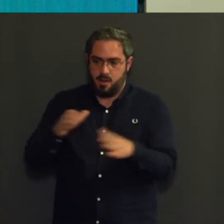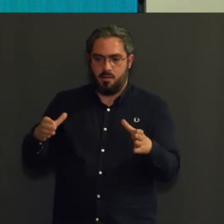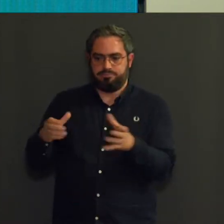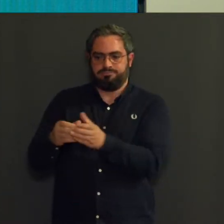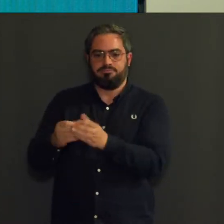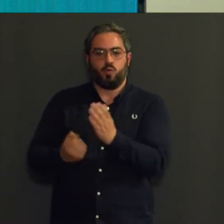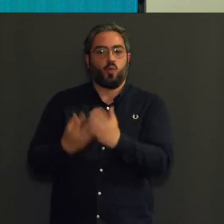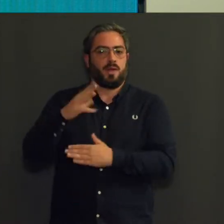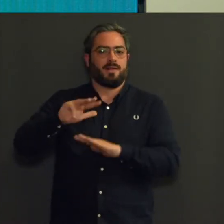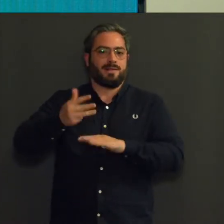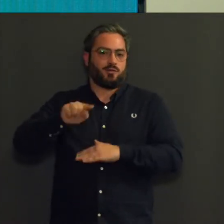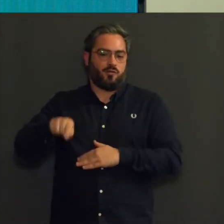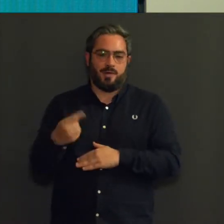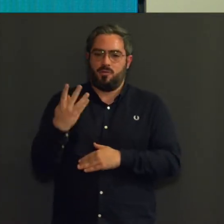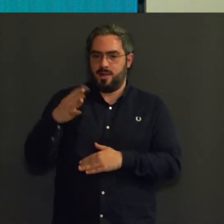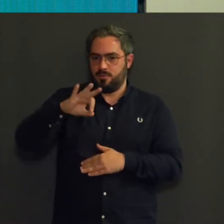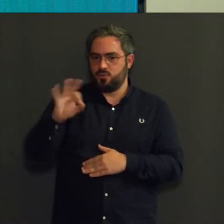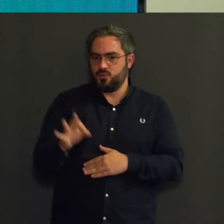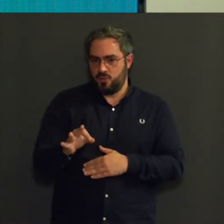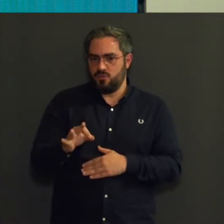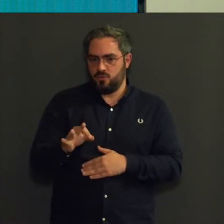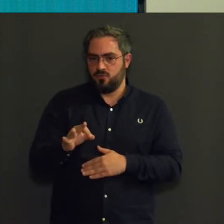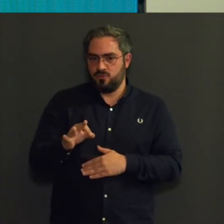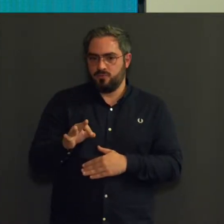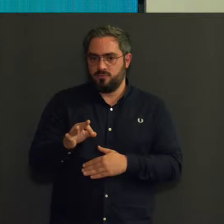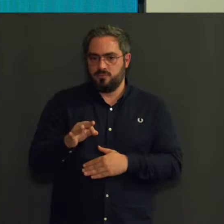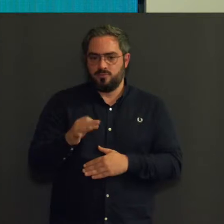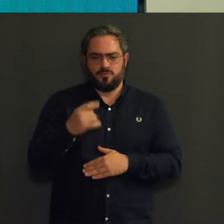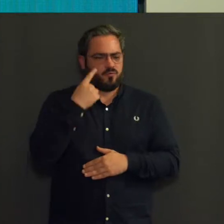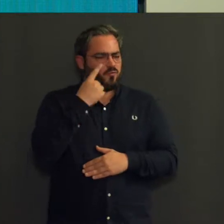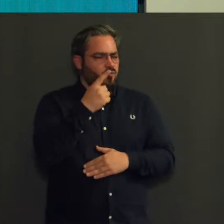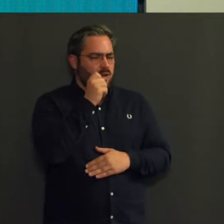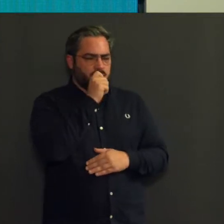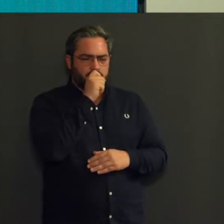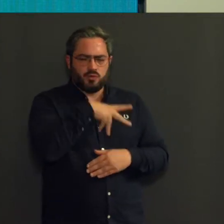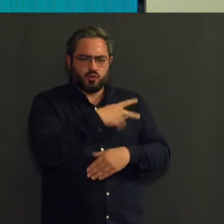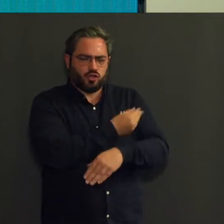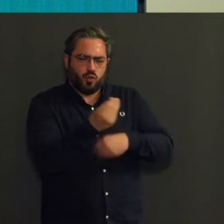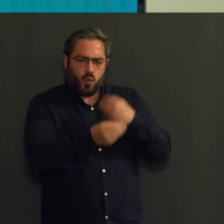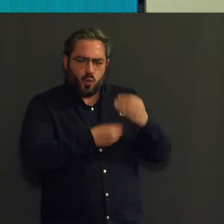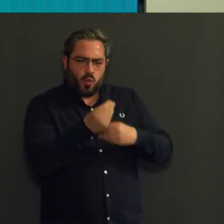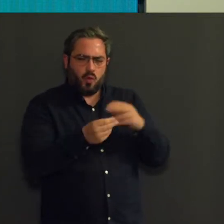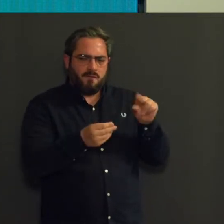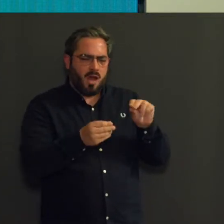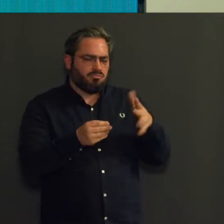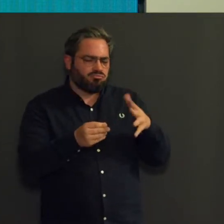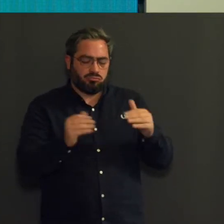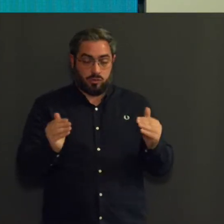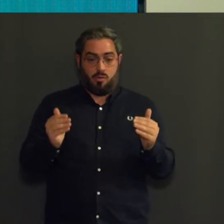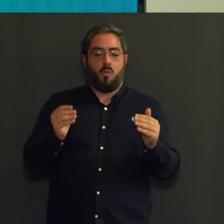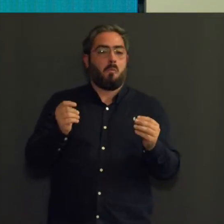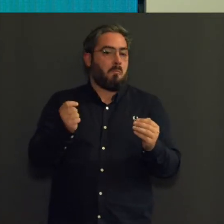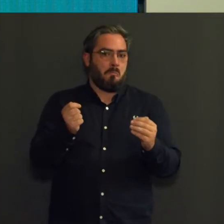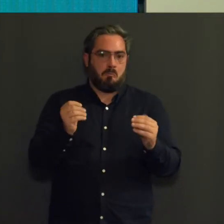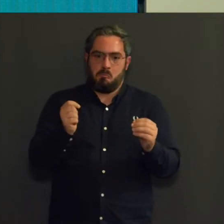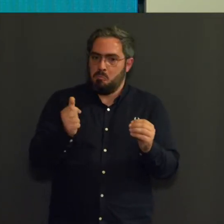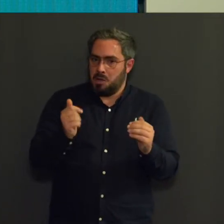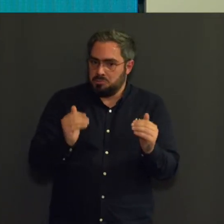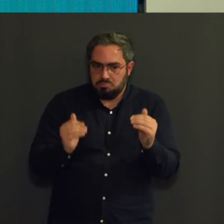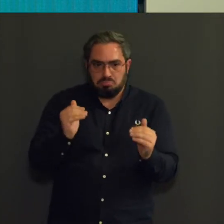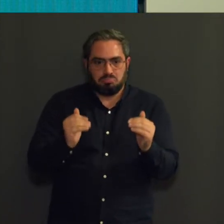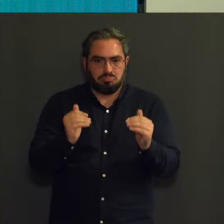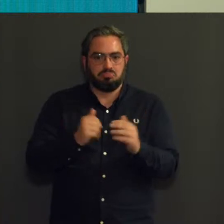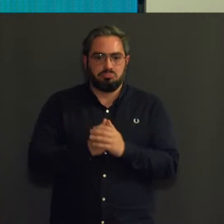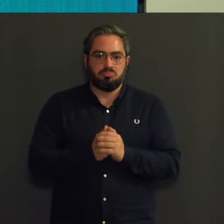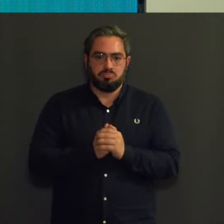19,4% à rapprocher des 20,3% des donneurs de sang. Et donc, ce sont des chiffres remarquablement proches qui se